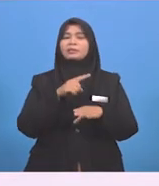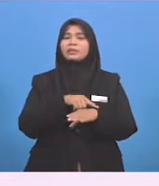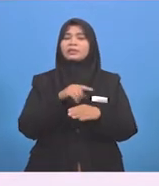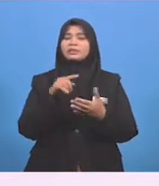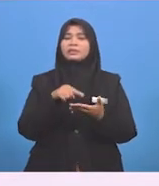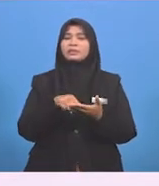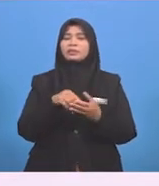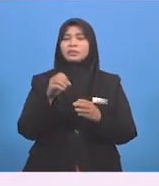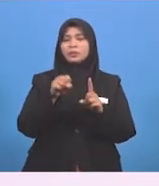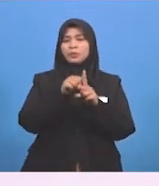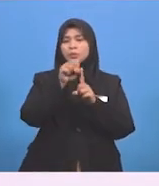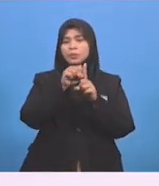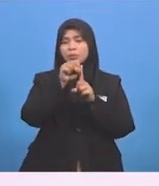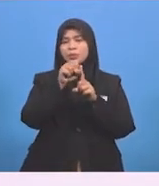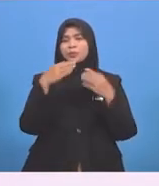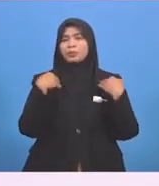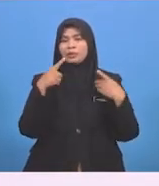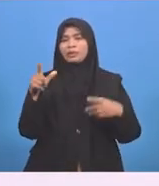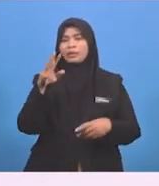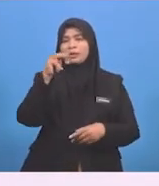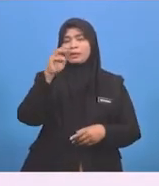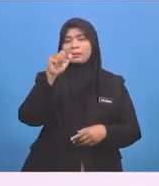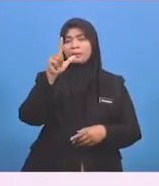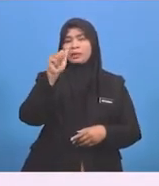suhu adalah malam.